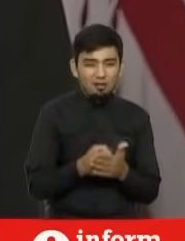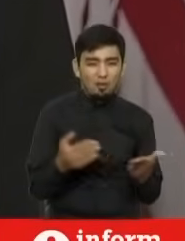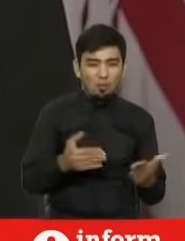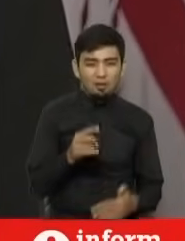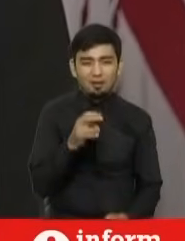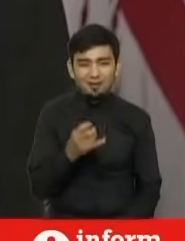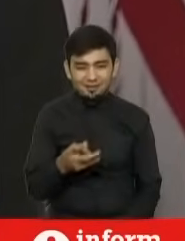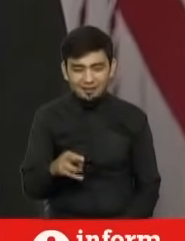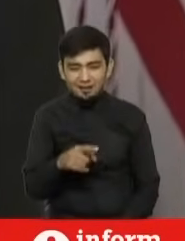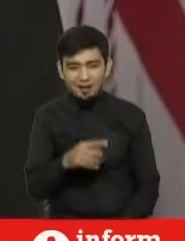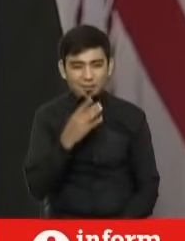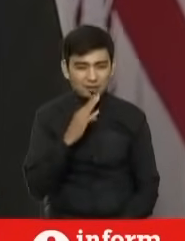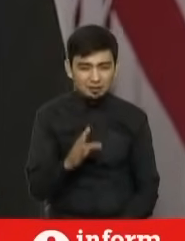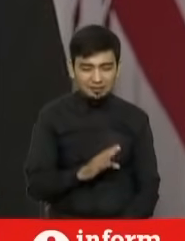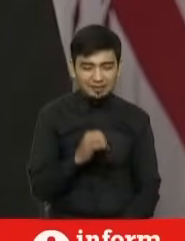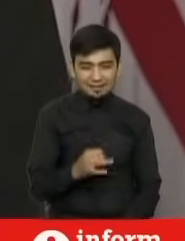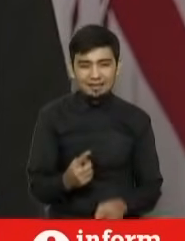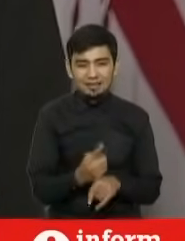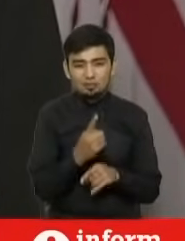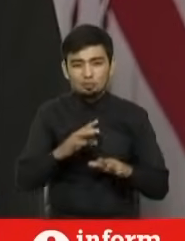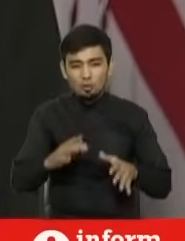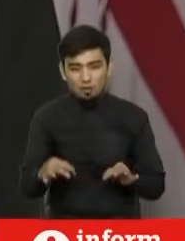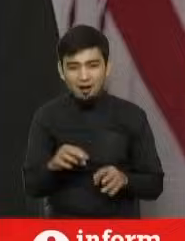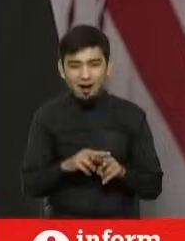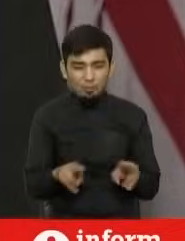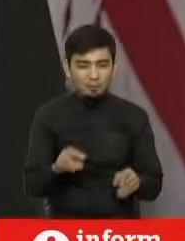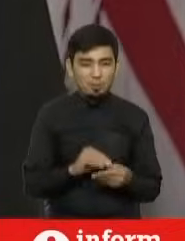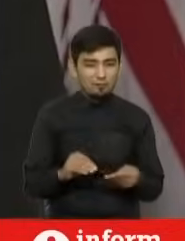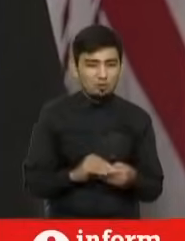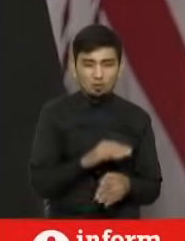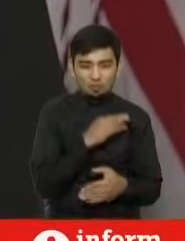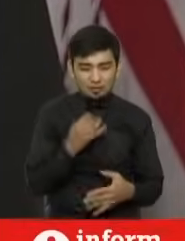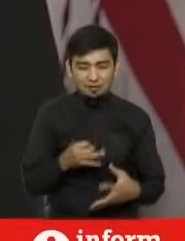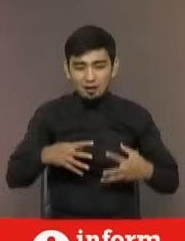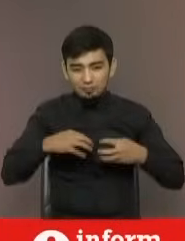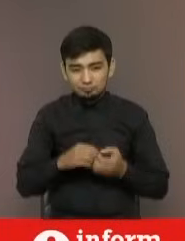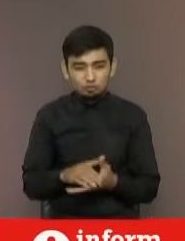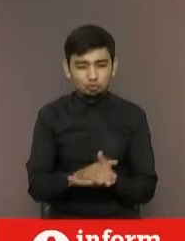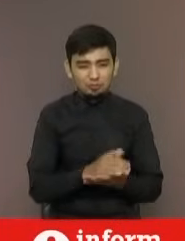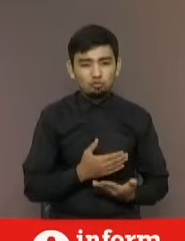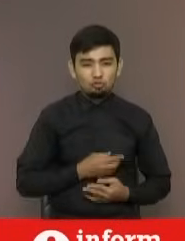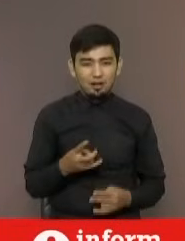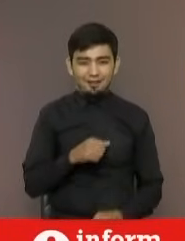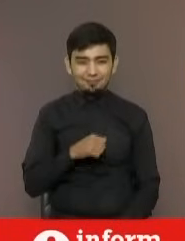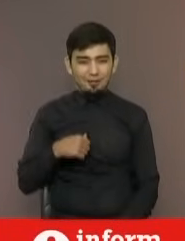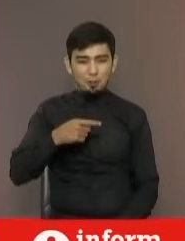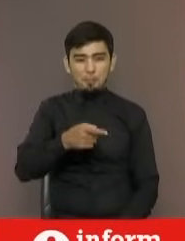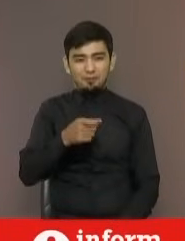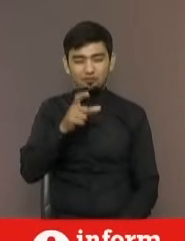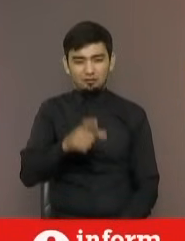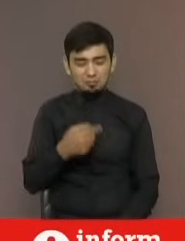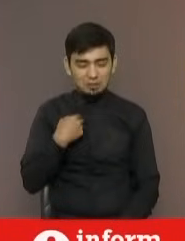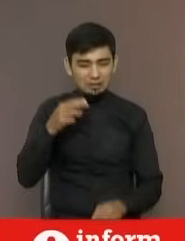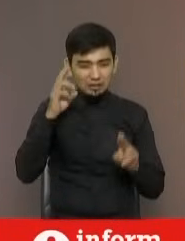нация это не Америка единственный способ не допустить этого впредь - сплотиться о самом снайпере известно пока